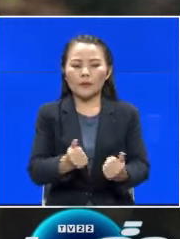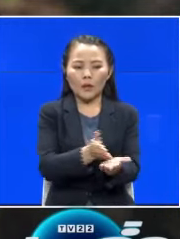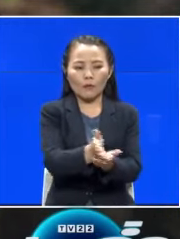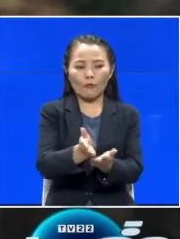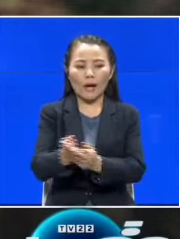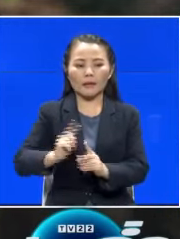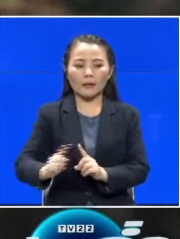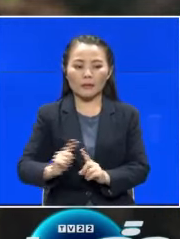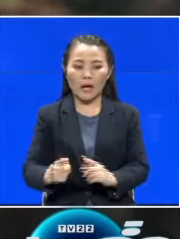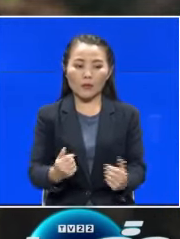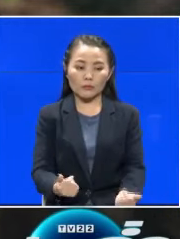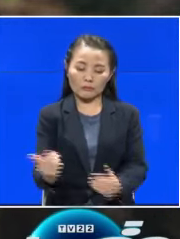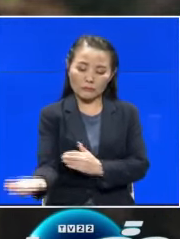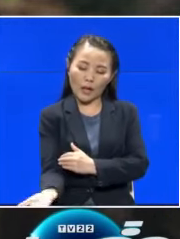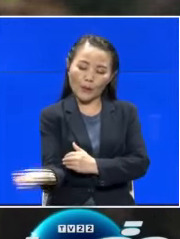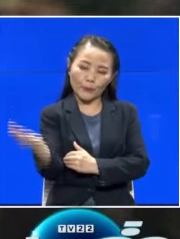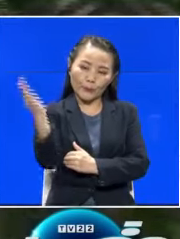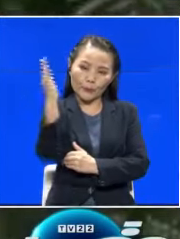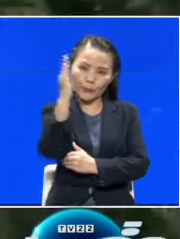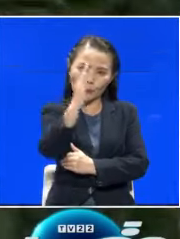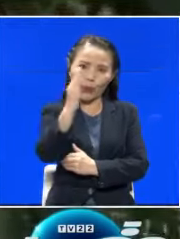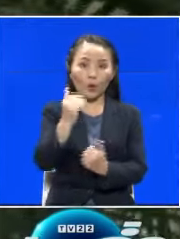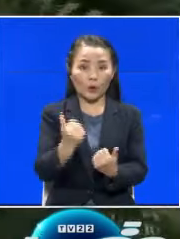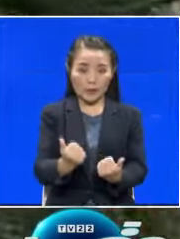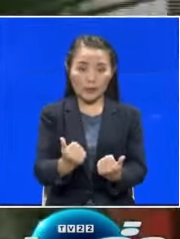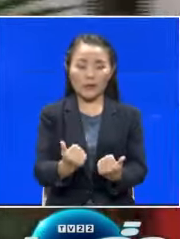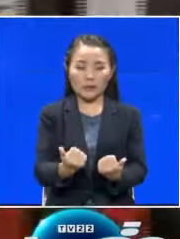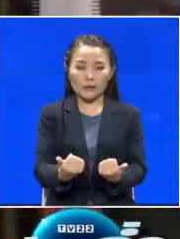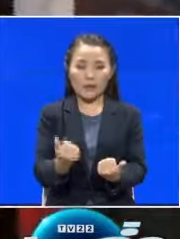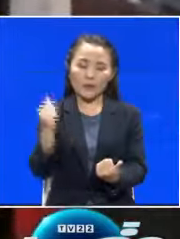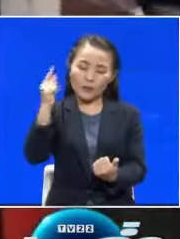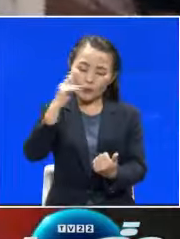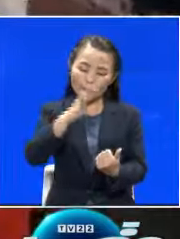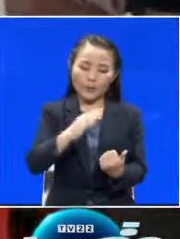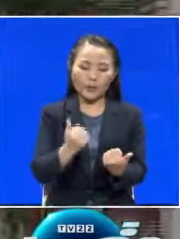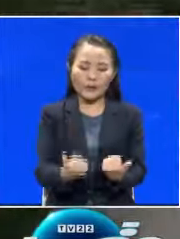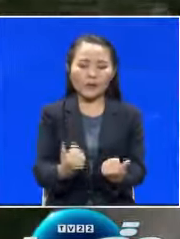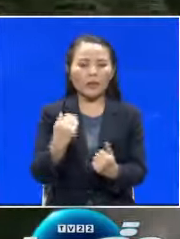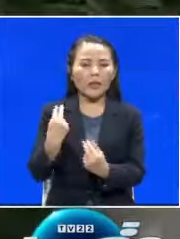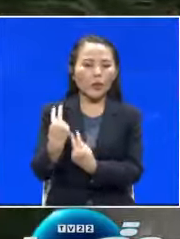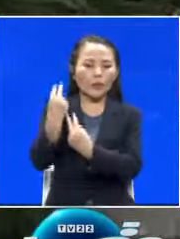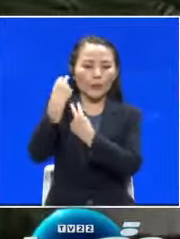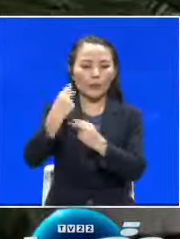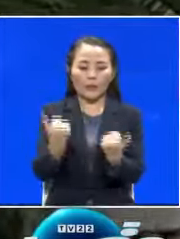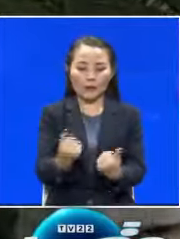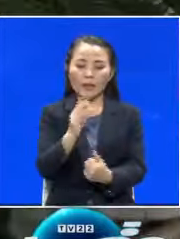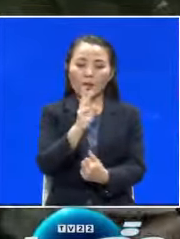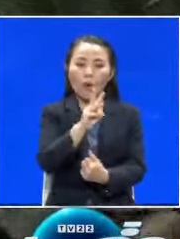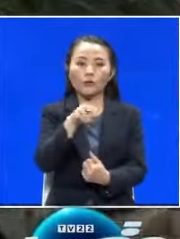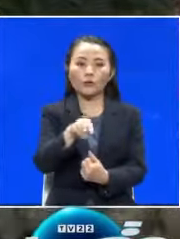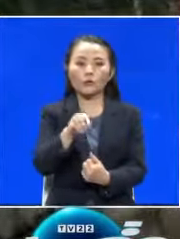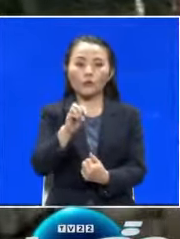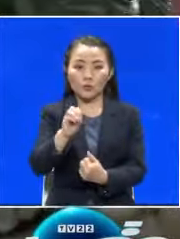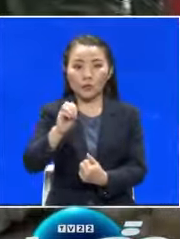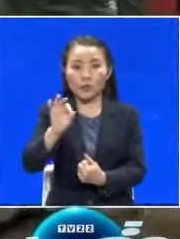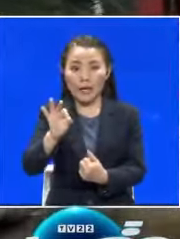ตั้งแต่ช่วงเช้าจนถึงเวลาณขณะนี้นะคะย้อนไปก็คือตั้งแต่ 6:09 น.มาจ